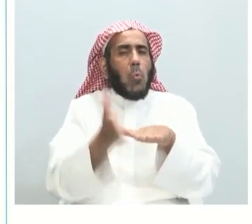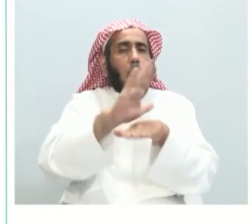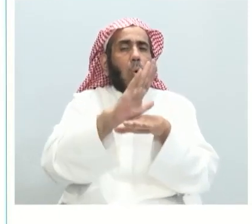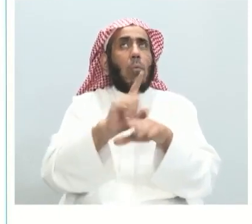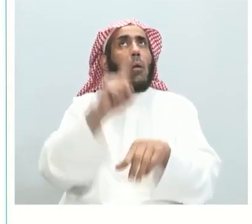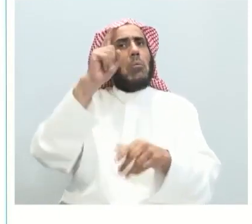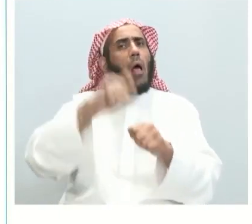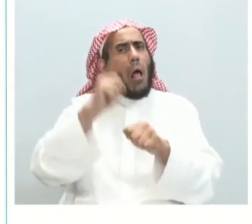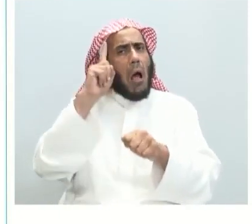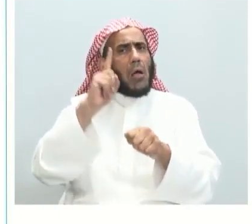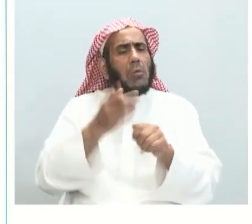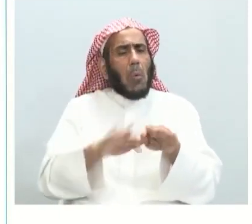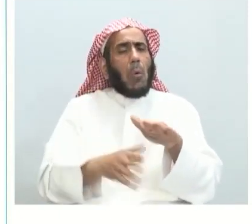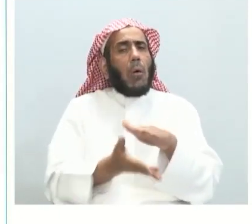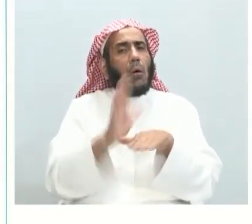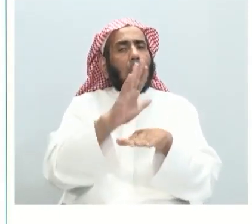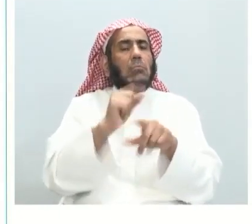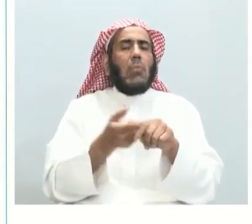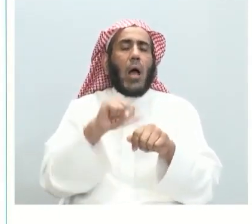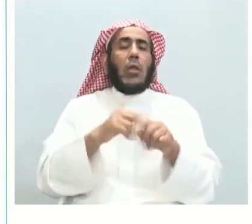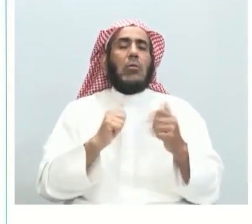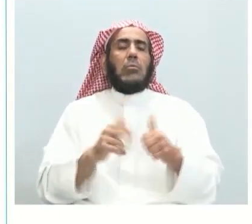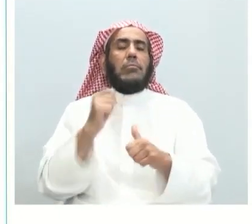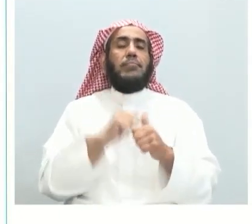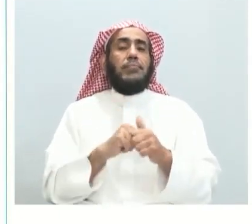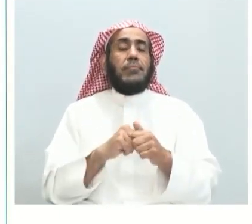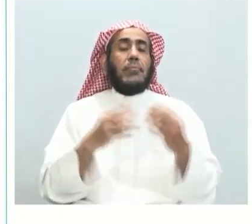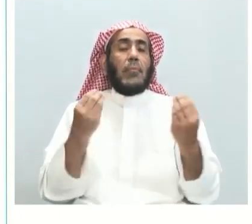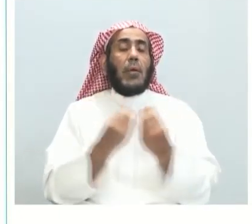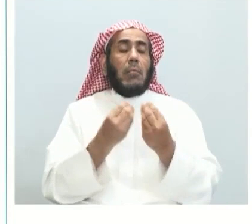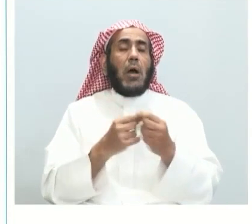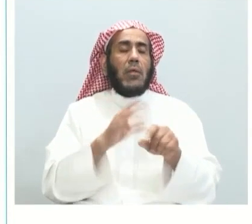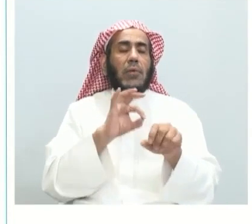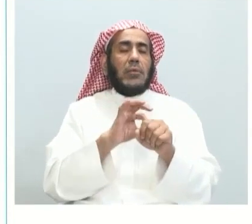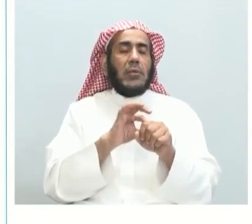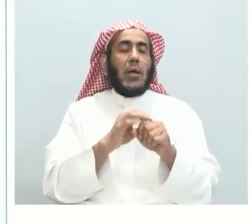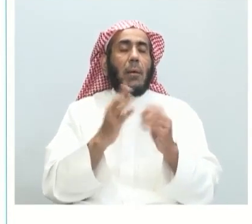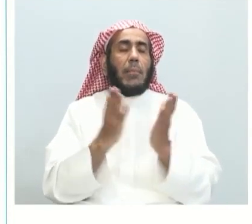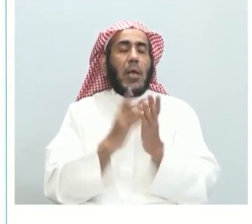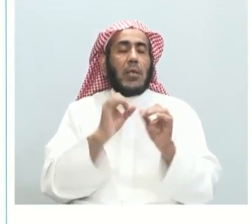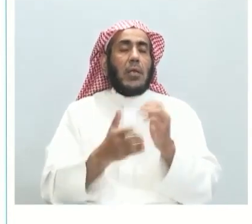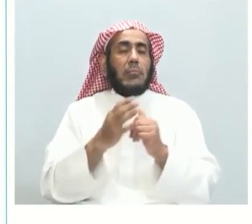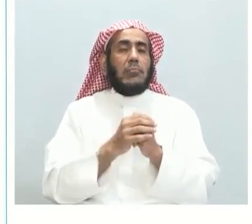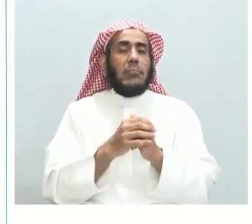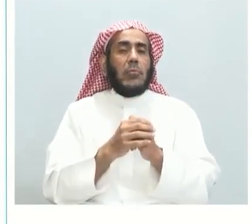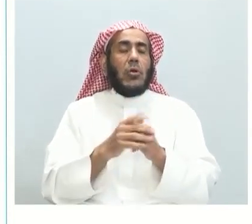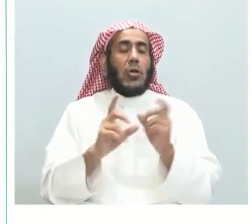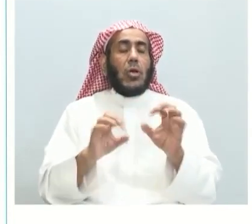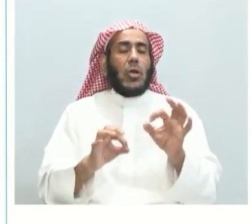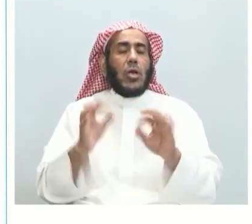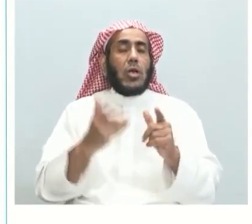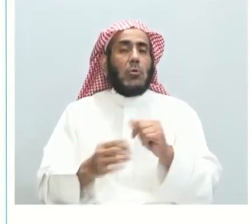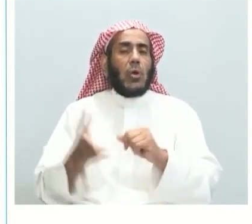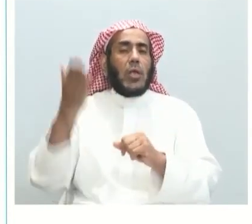البعث بعد الموت ايضا ايها الطلاب والطالبات مع هذه الفائده من الايات الكريمات حكمه الله